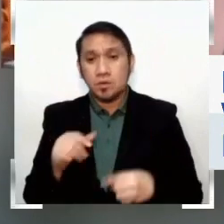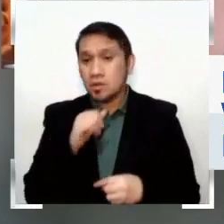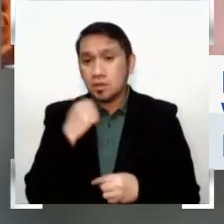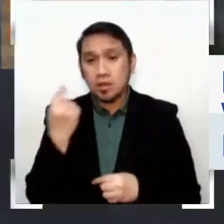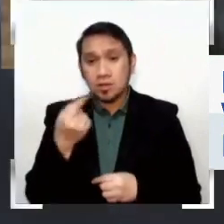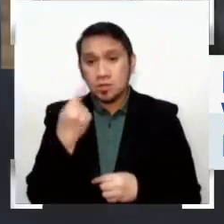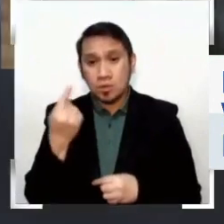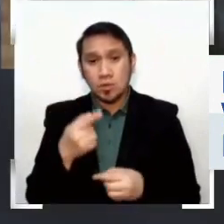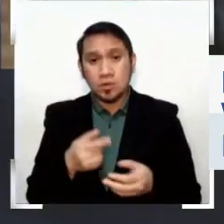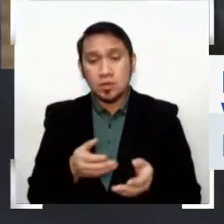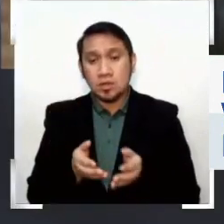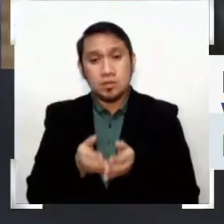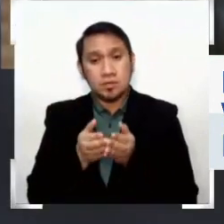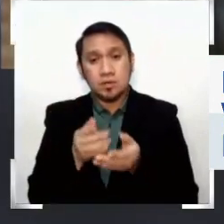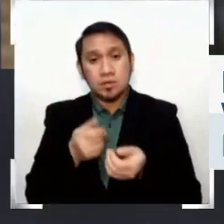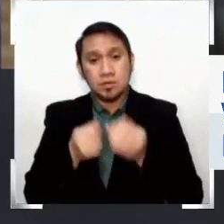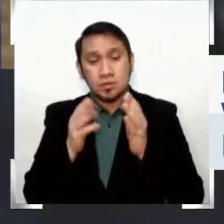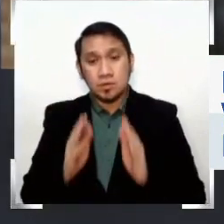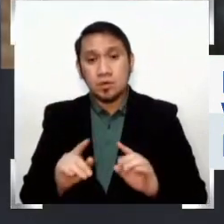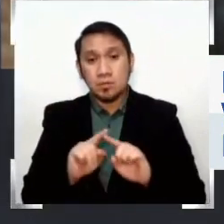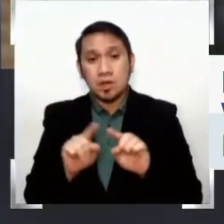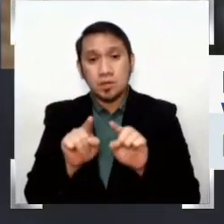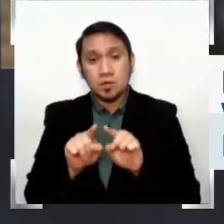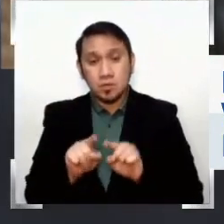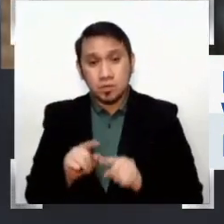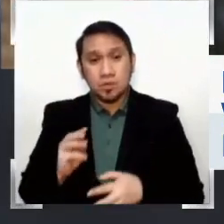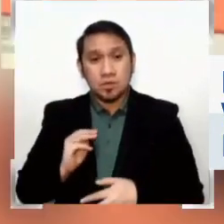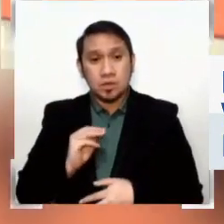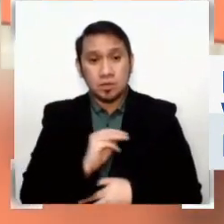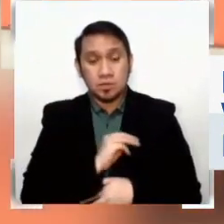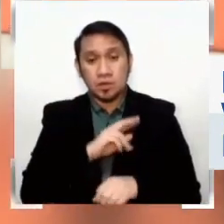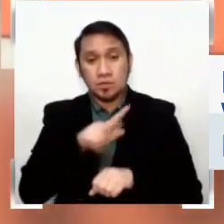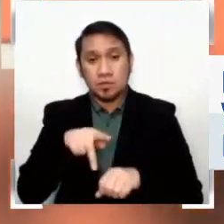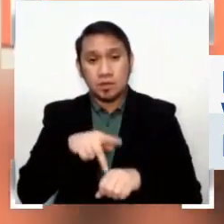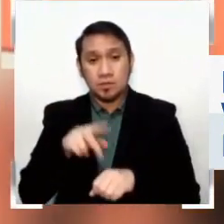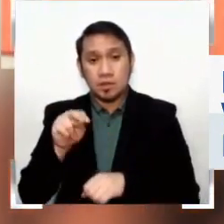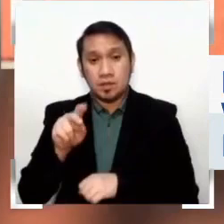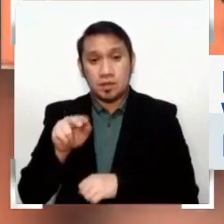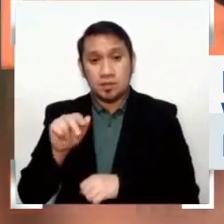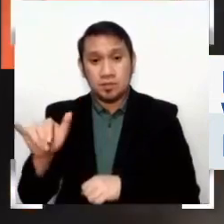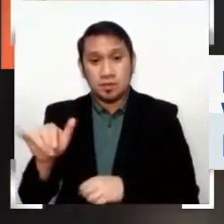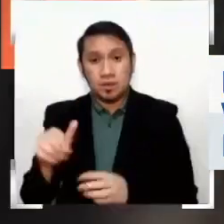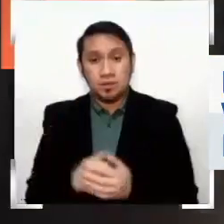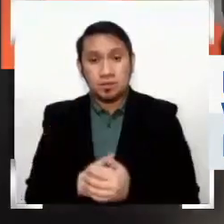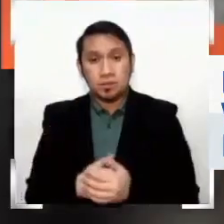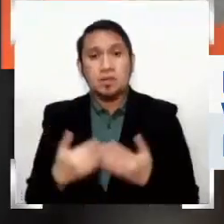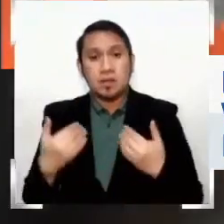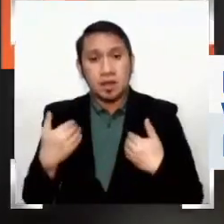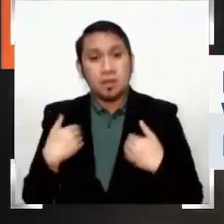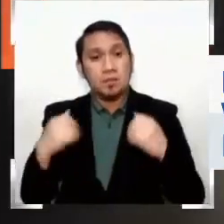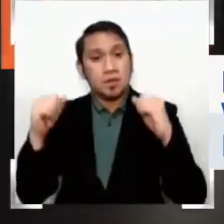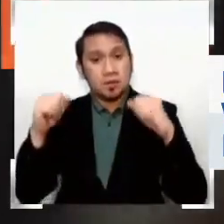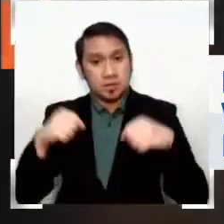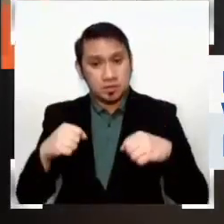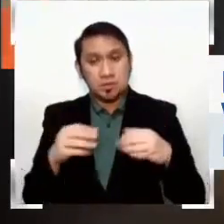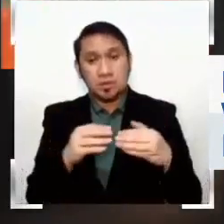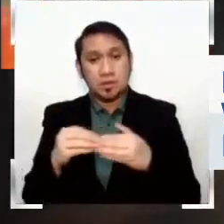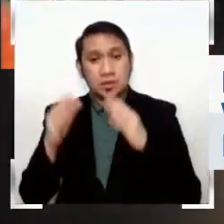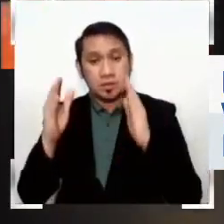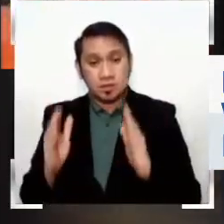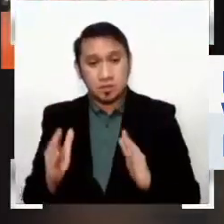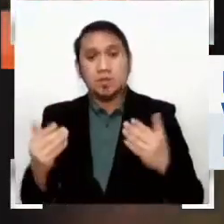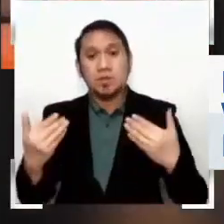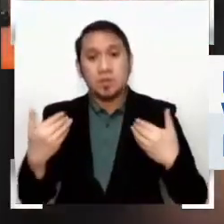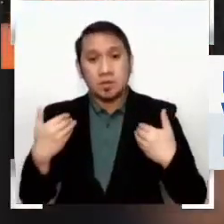Pilipino, kundi sa mga miyembro ng Philippine Navy at Coast Guard. Doon daw nagkasundo ang dalawang leader magkaroon ng